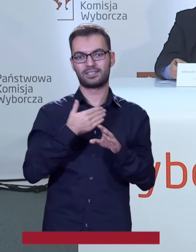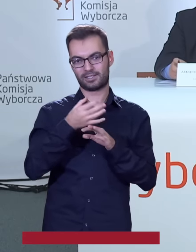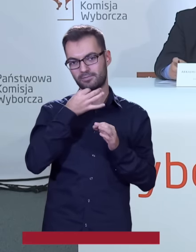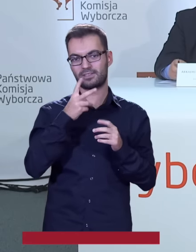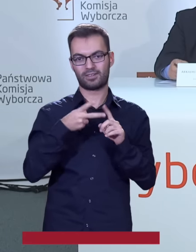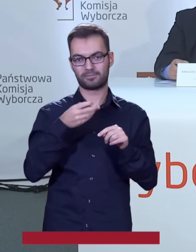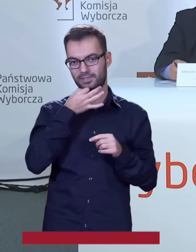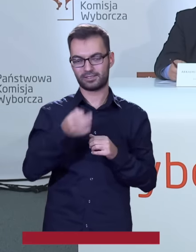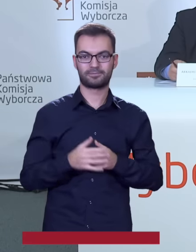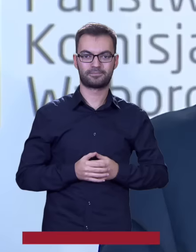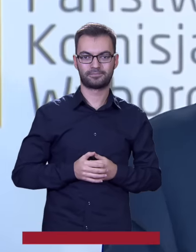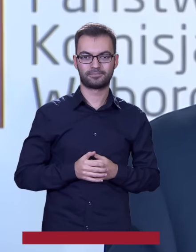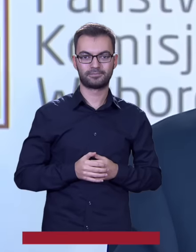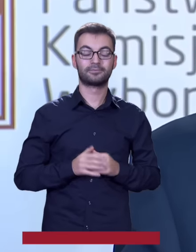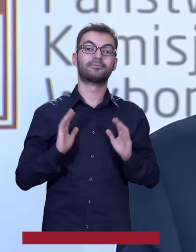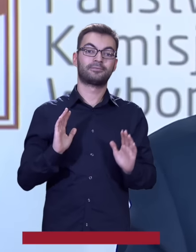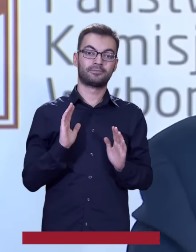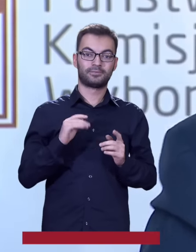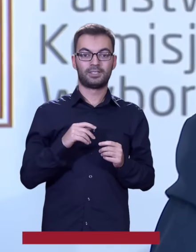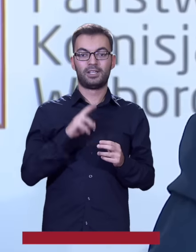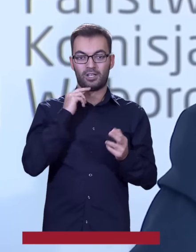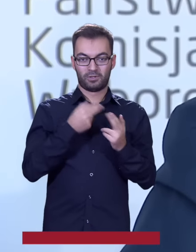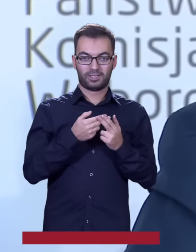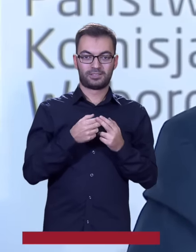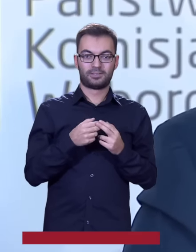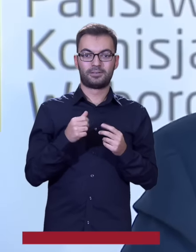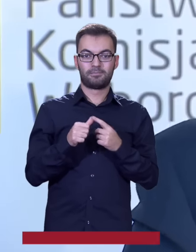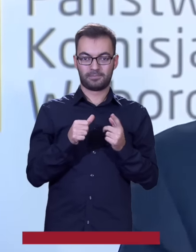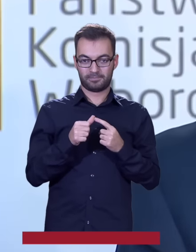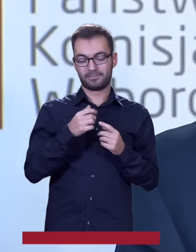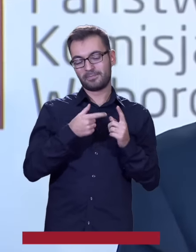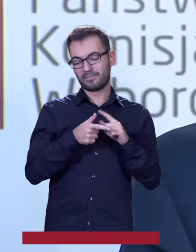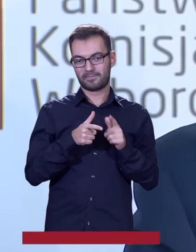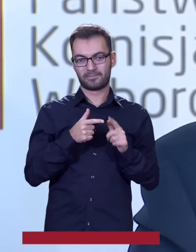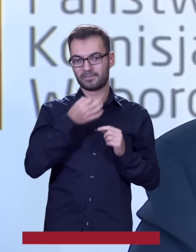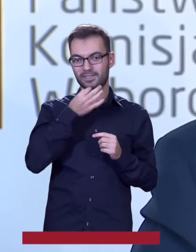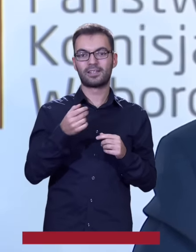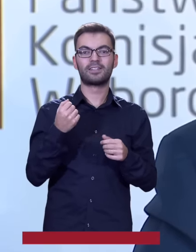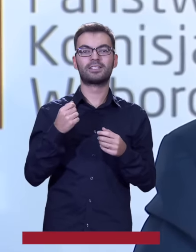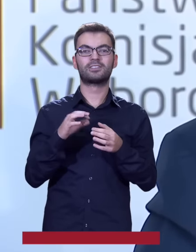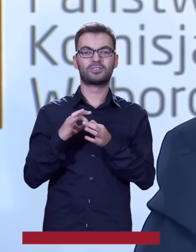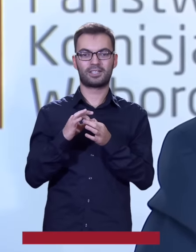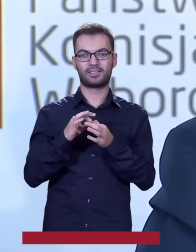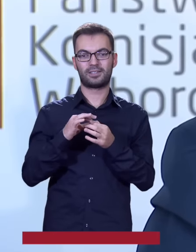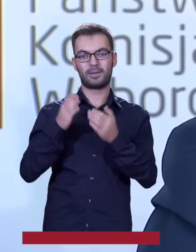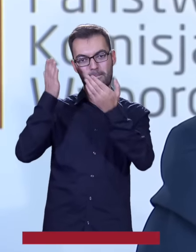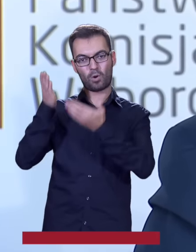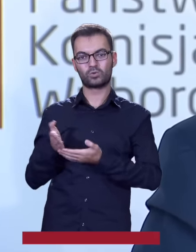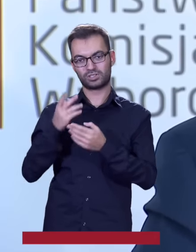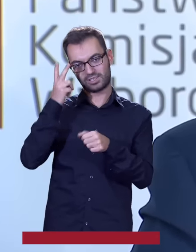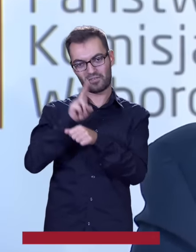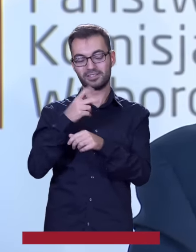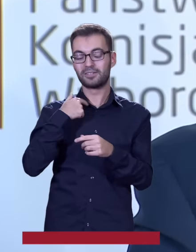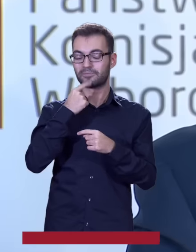kolejne pytania. Znaczy, odpowiadając na pani pytania dotyczące mężów zaufania, to chciałbym wskazać, że zgodnie